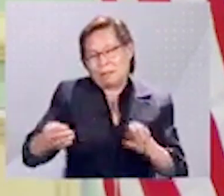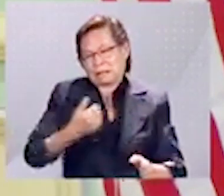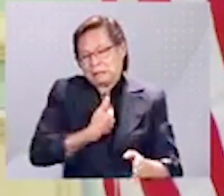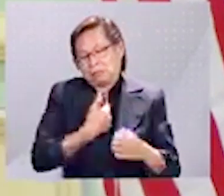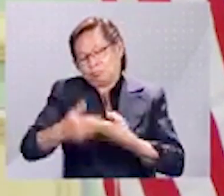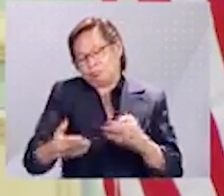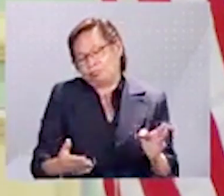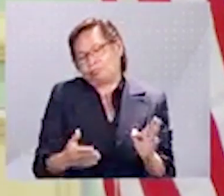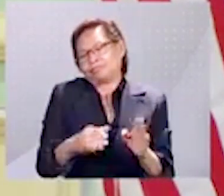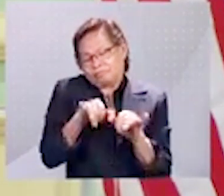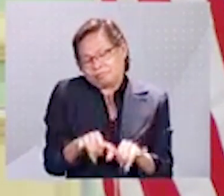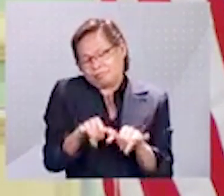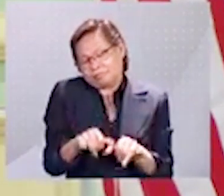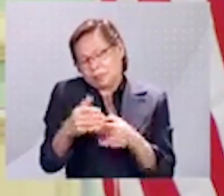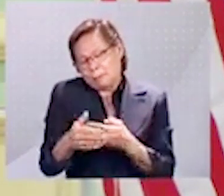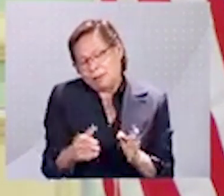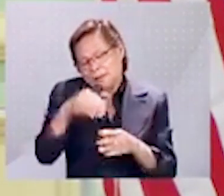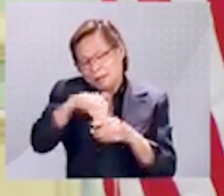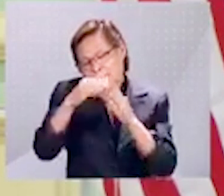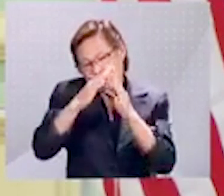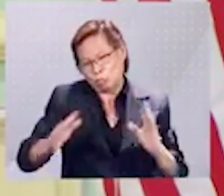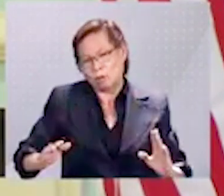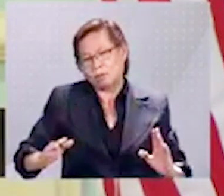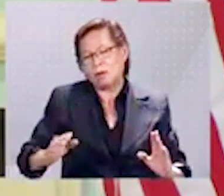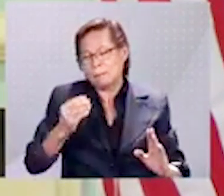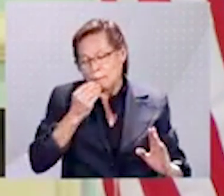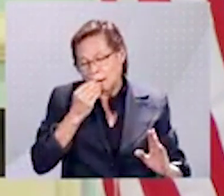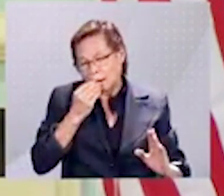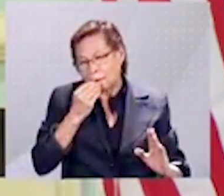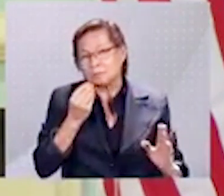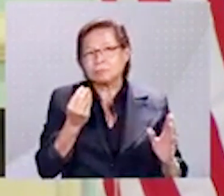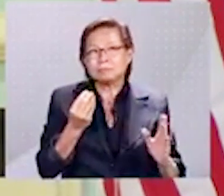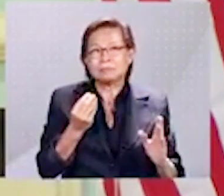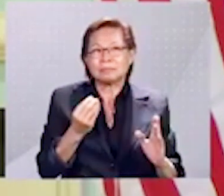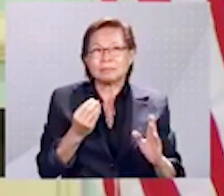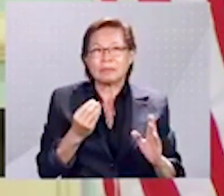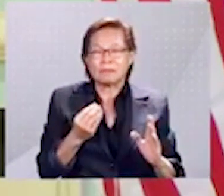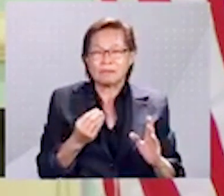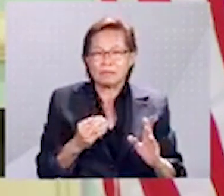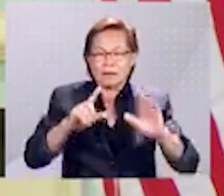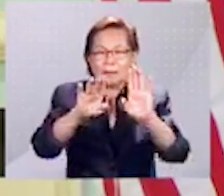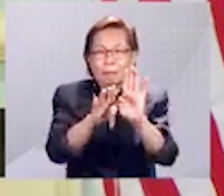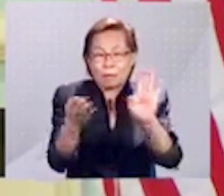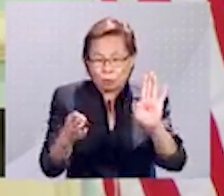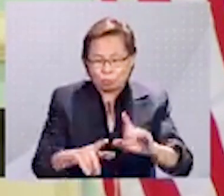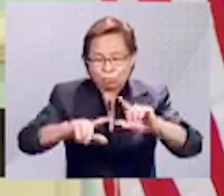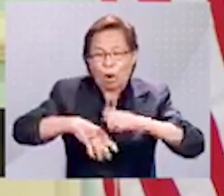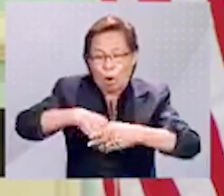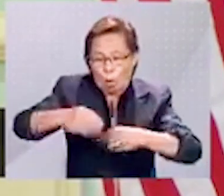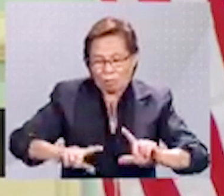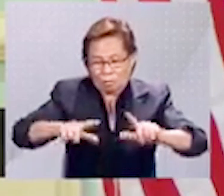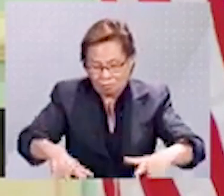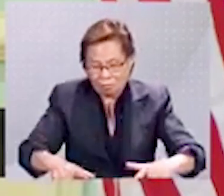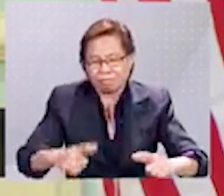sendiri. Berada di dalam bilik sendiri di rumah. Makanan pun diletakkan di luar pintu.